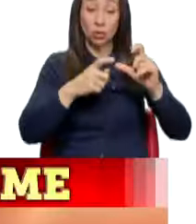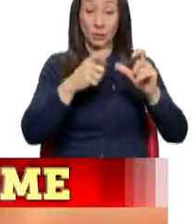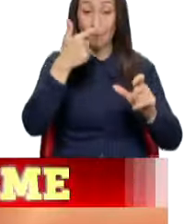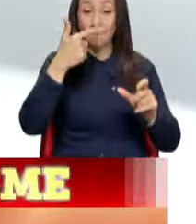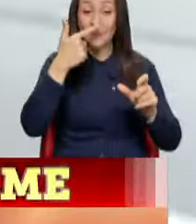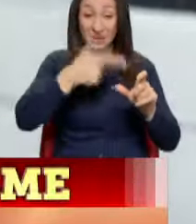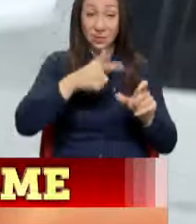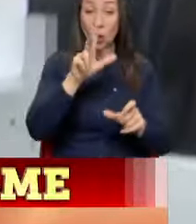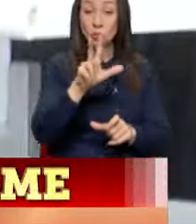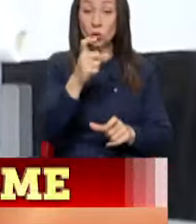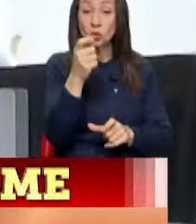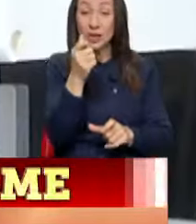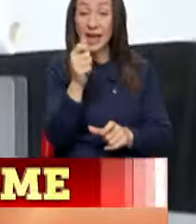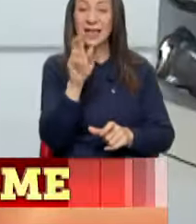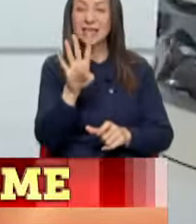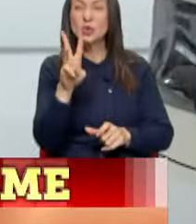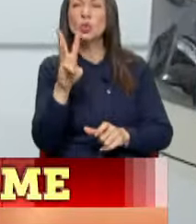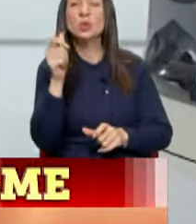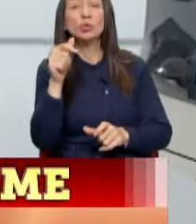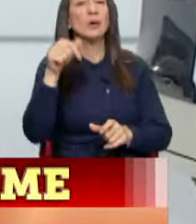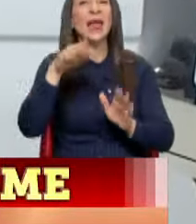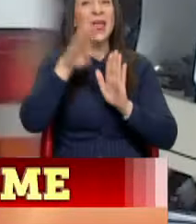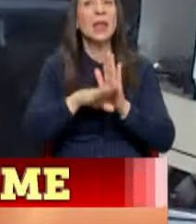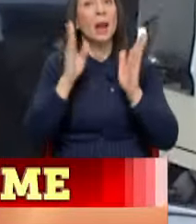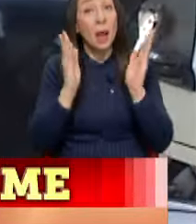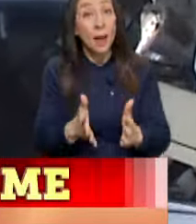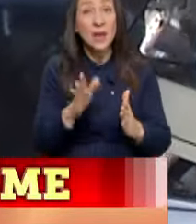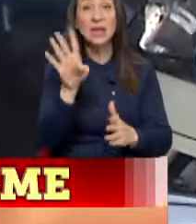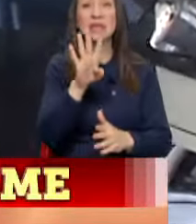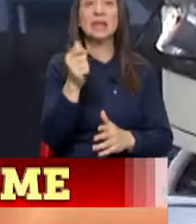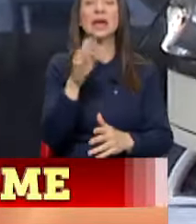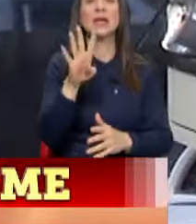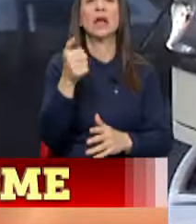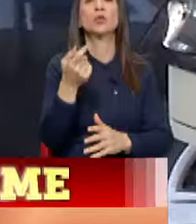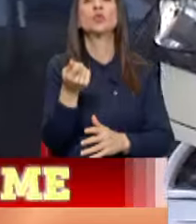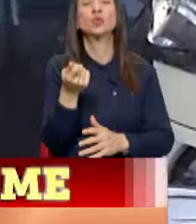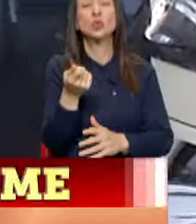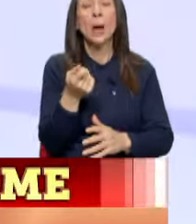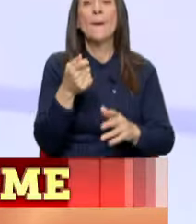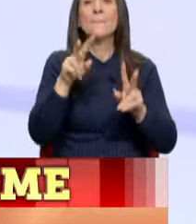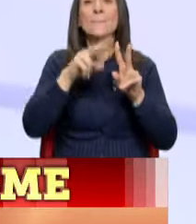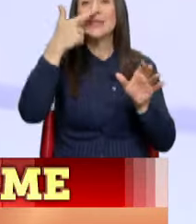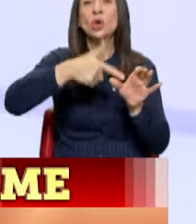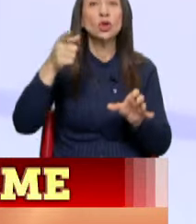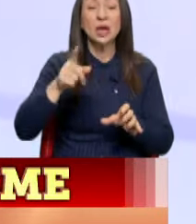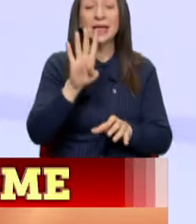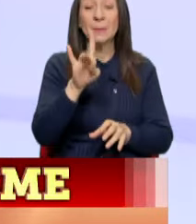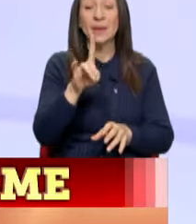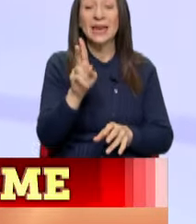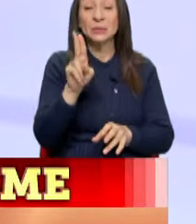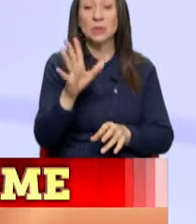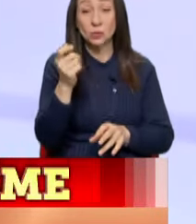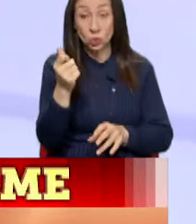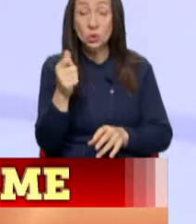benzin 39 L 43 kuruştu bugün indirime rağmen 40 L 46 kuruş motorin 41 l75